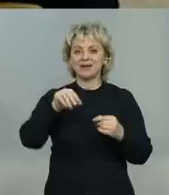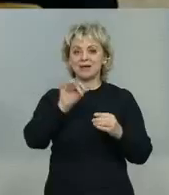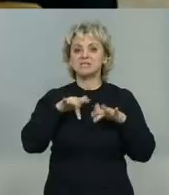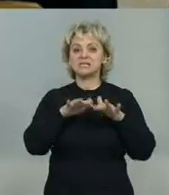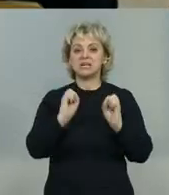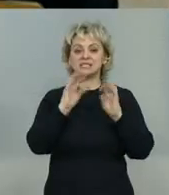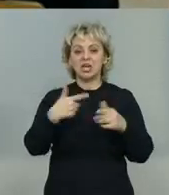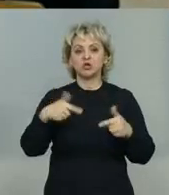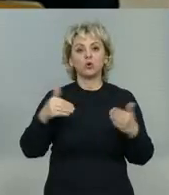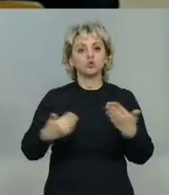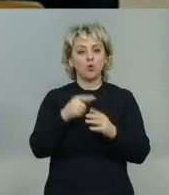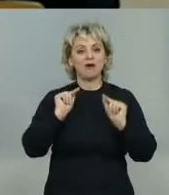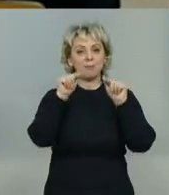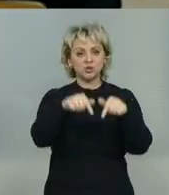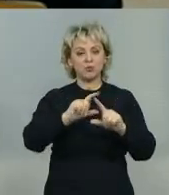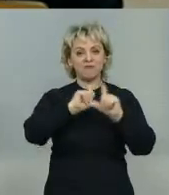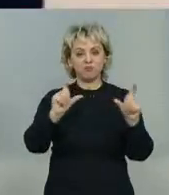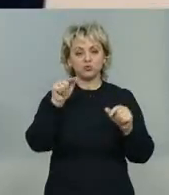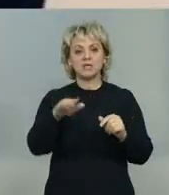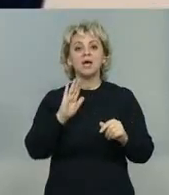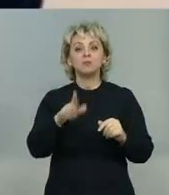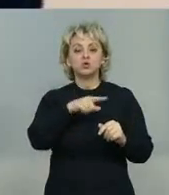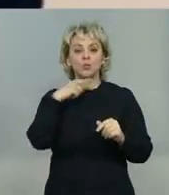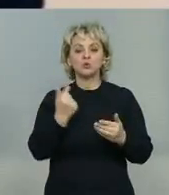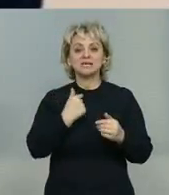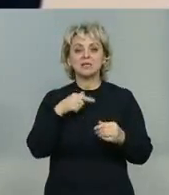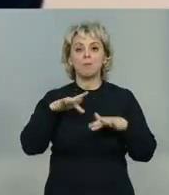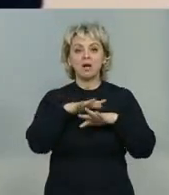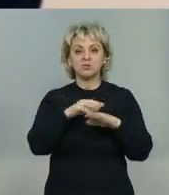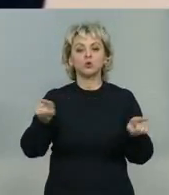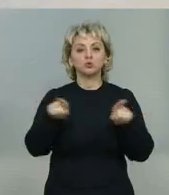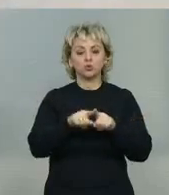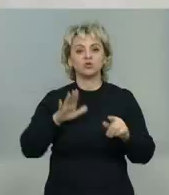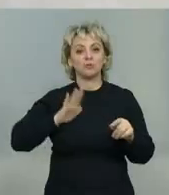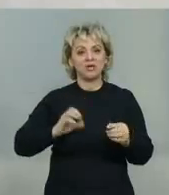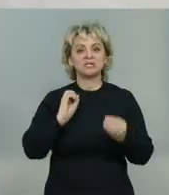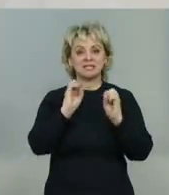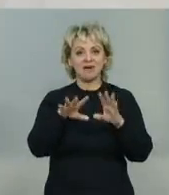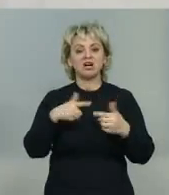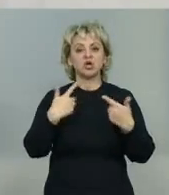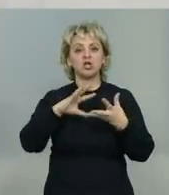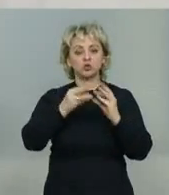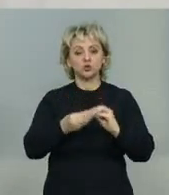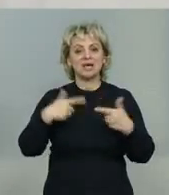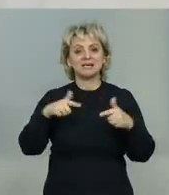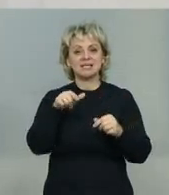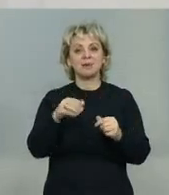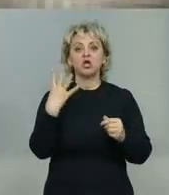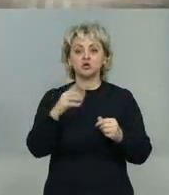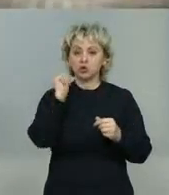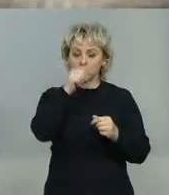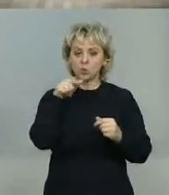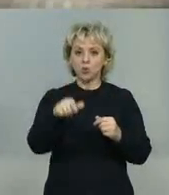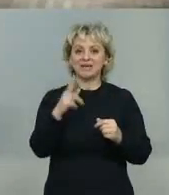Вот и сдает ЕГЭ снова для поступления в ВУЗ. Причем русский язык и математику тоже придется сдавать. Результаты экзамена действуют 4